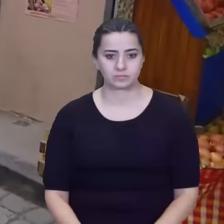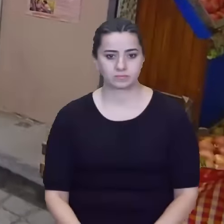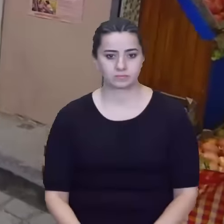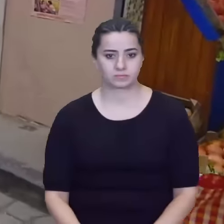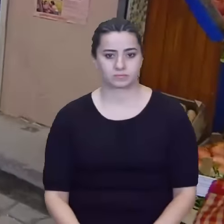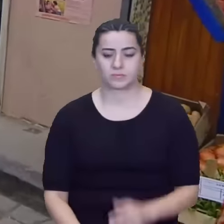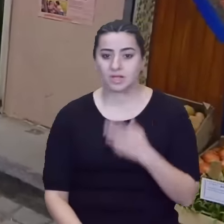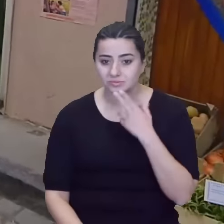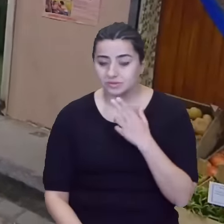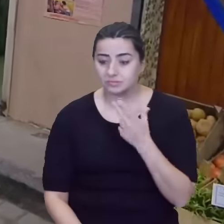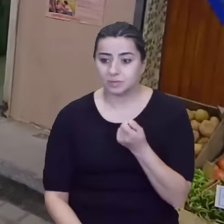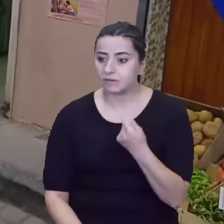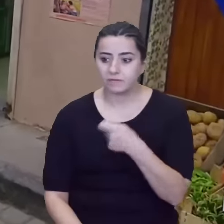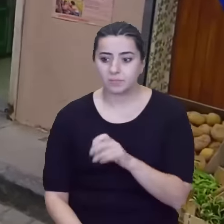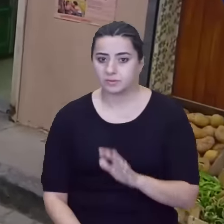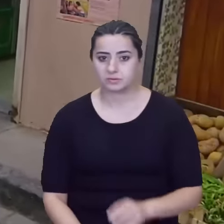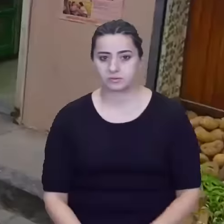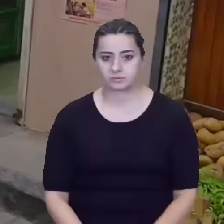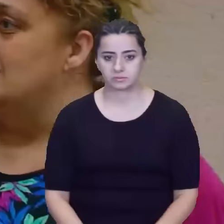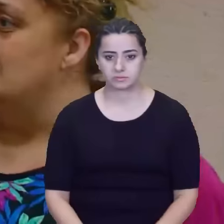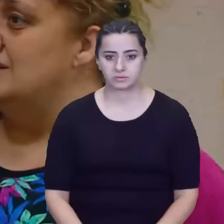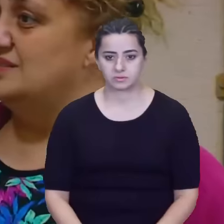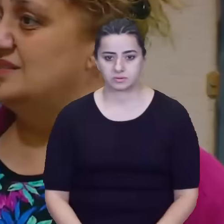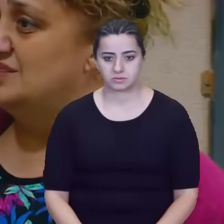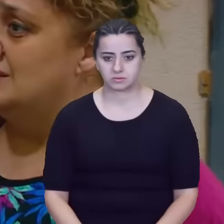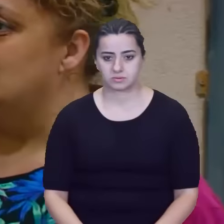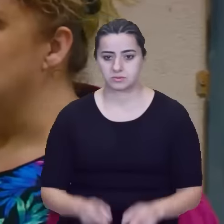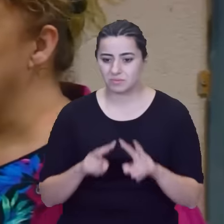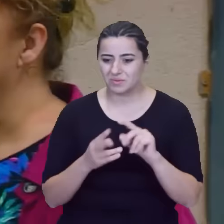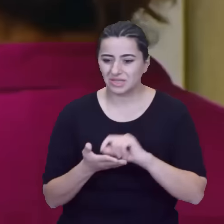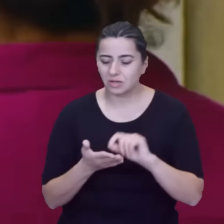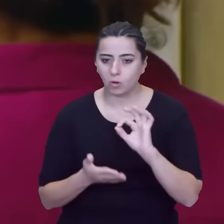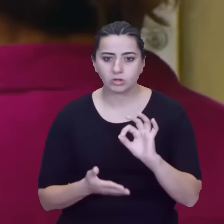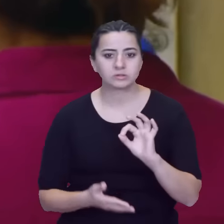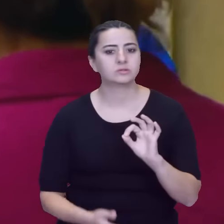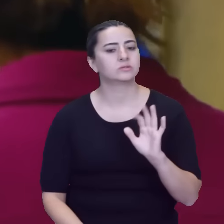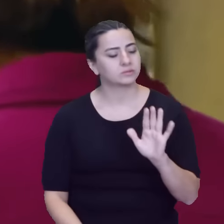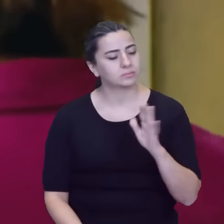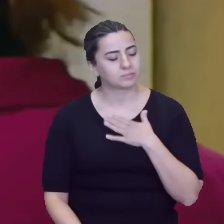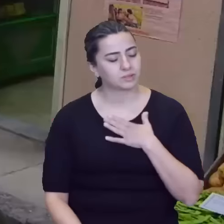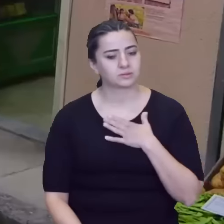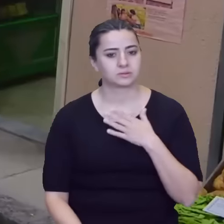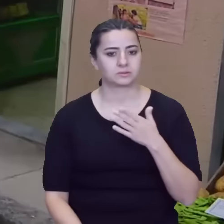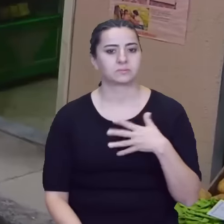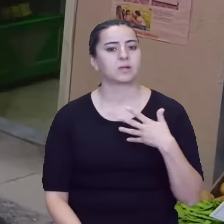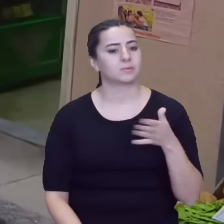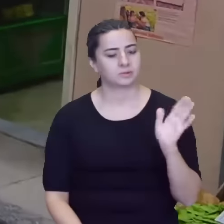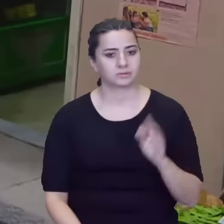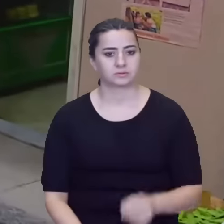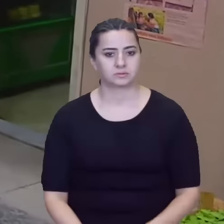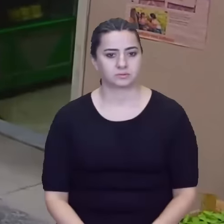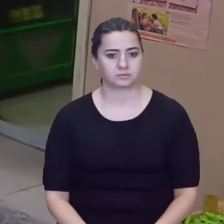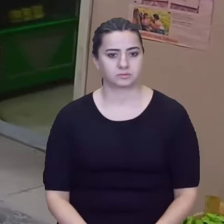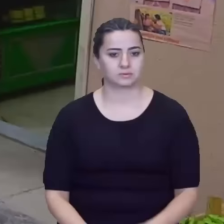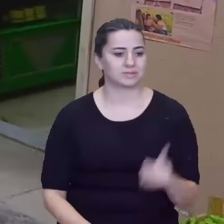Ablacığım, parasını vermedin. Mehmet abi yazdıracaktım. Tamam yengeciğim, ben hallederim. Siz tamam. Merak etmeyin.